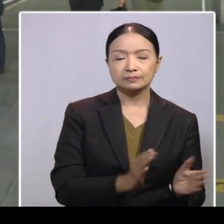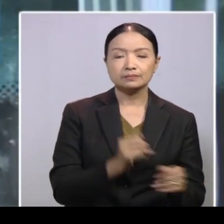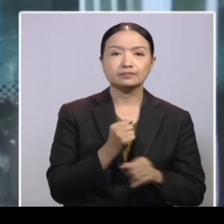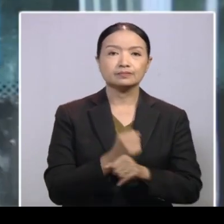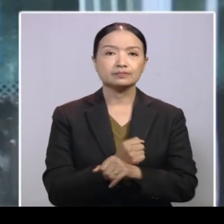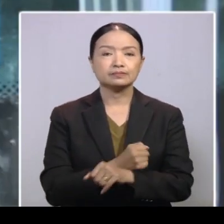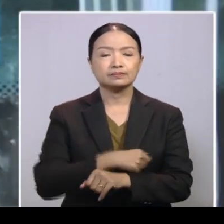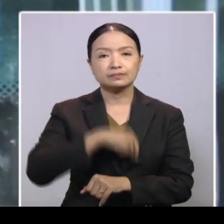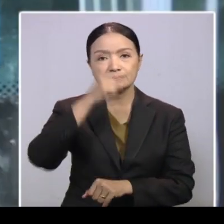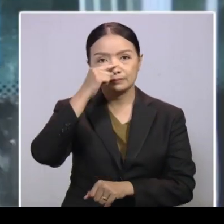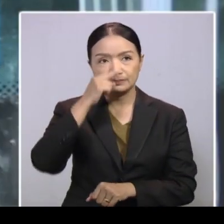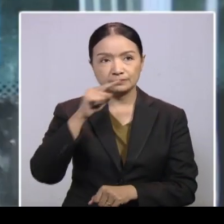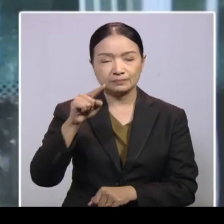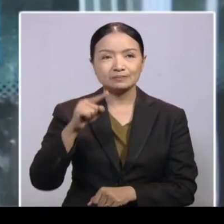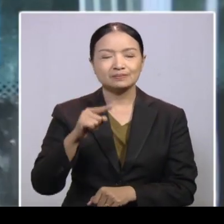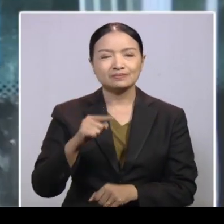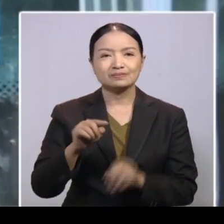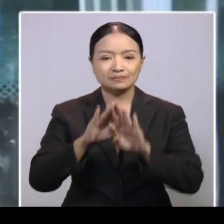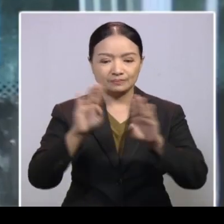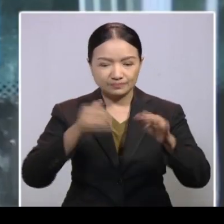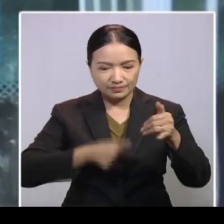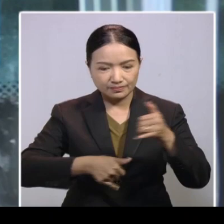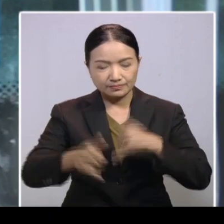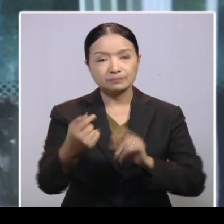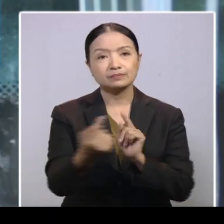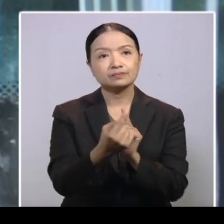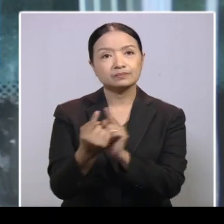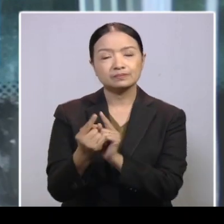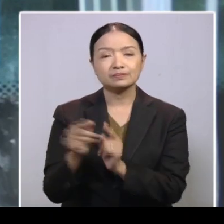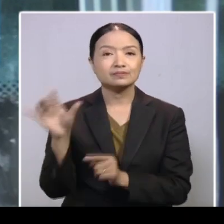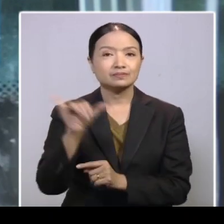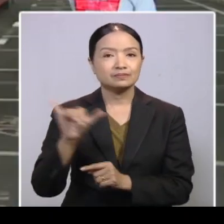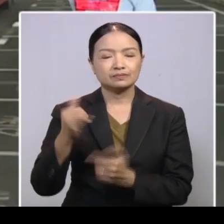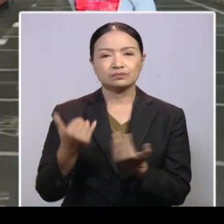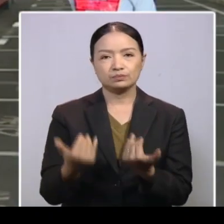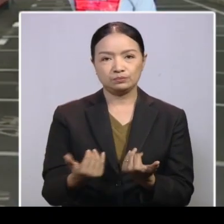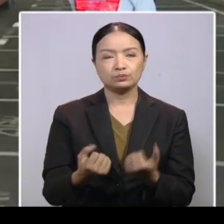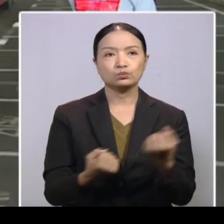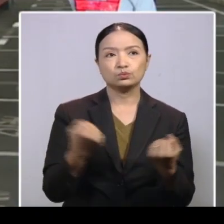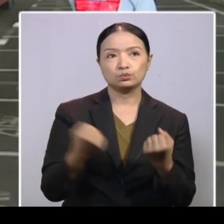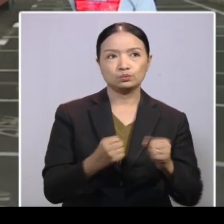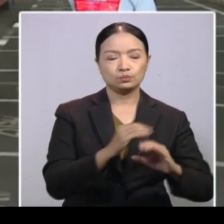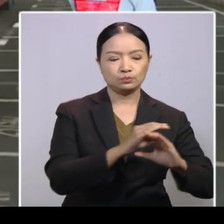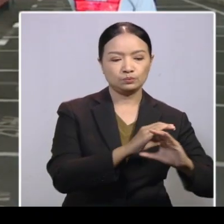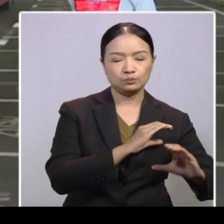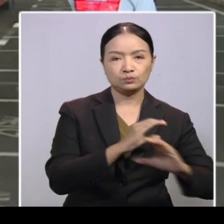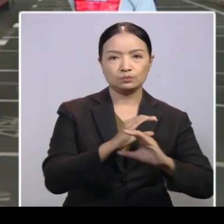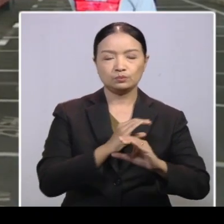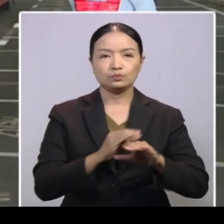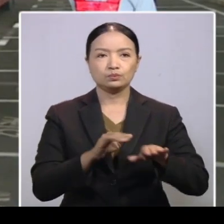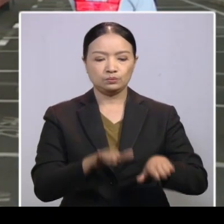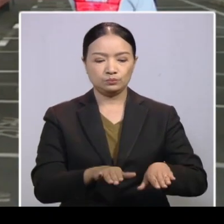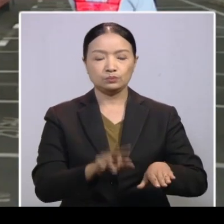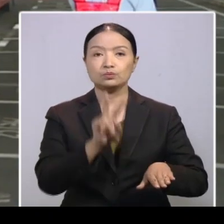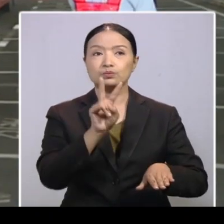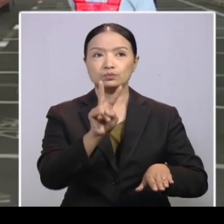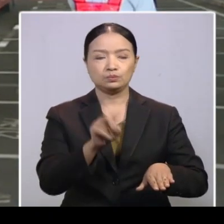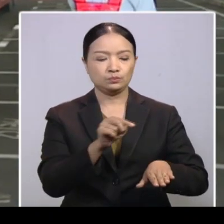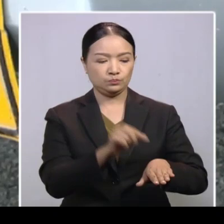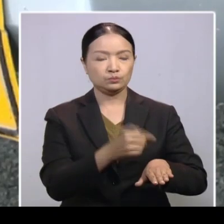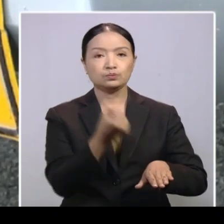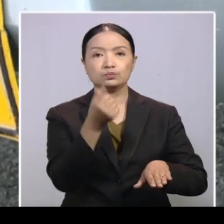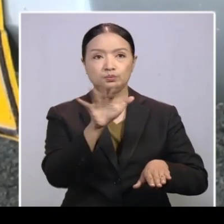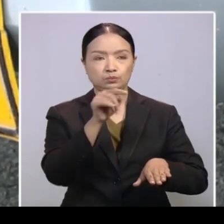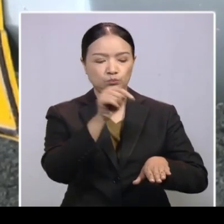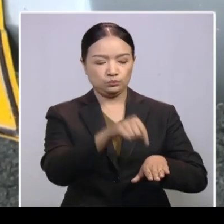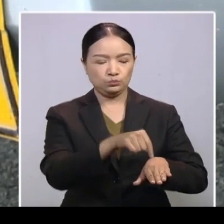เดินทางออกมาได้เจอญาติๆแล้วนะครับวันนี้เจ้าหน้าที่นะครับจัดเตรียมรถบัส2คันเอาไว้คันแรกเนี่ยจะสำหรับแรงงานไทยทั้ง15